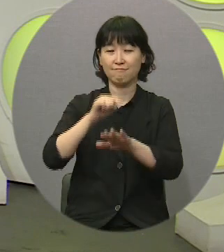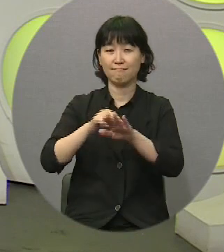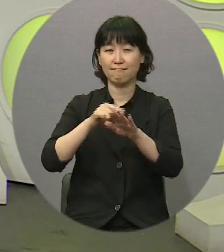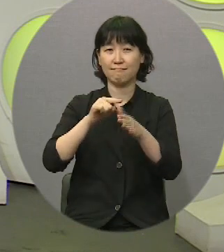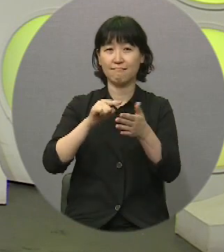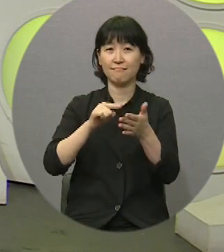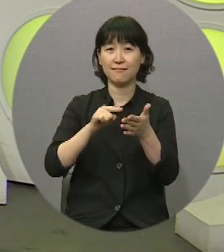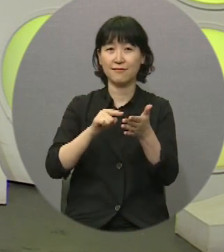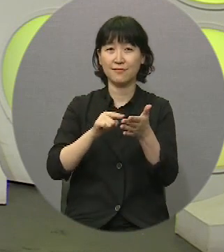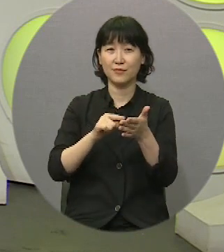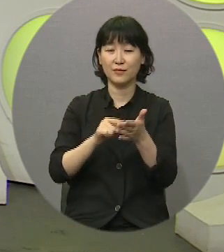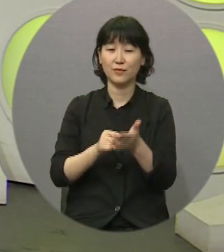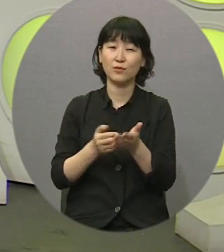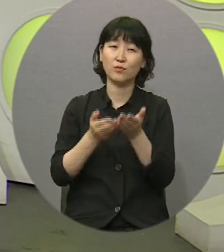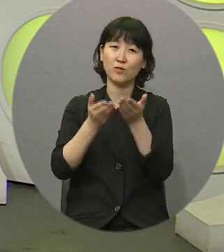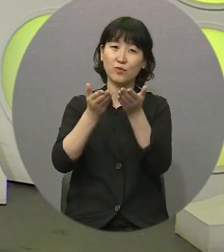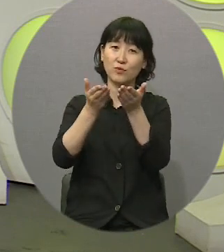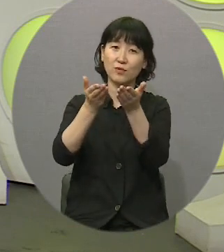멈췄더니